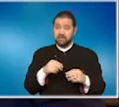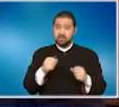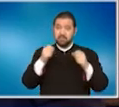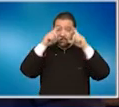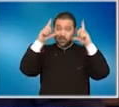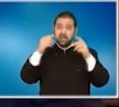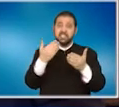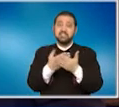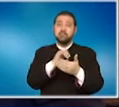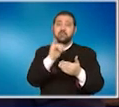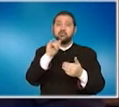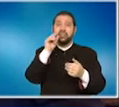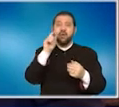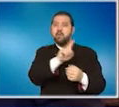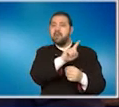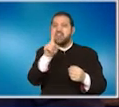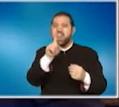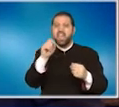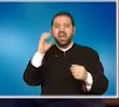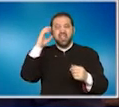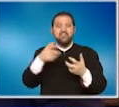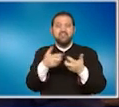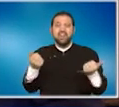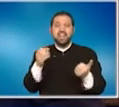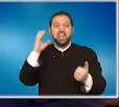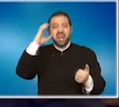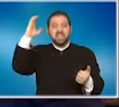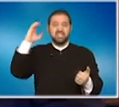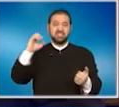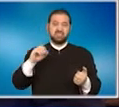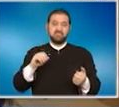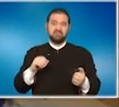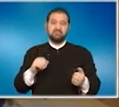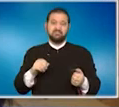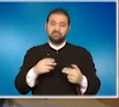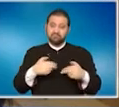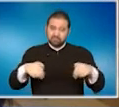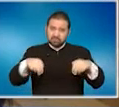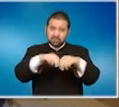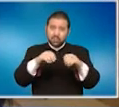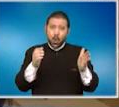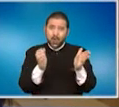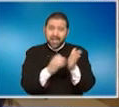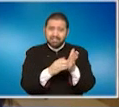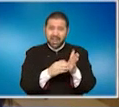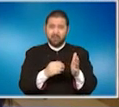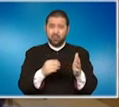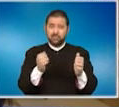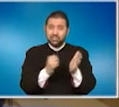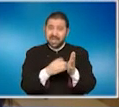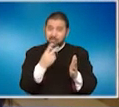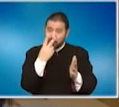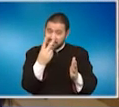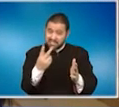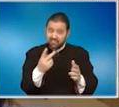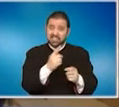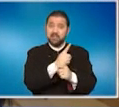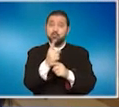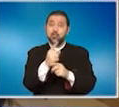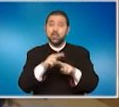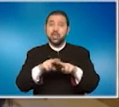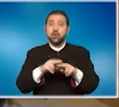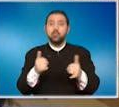nu e adevărat ce s-a spus. A, zice, și eu îmi pusese în toată nădejdea, zice, că mă vindecam. Și a plecat. Și zice, când s-a întors, pe drum s-a vindecat.